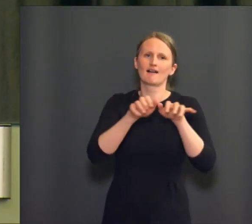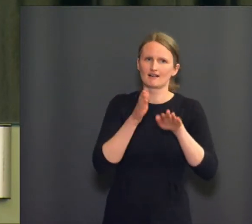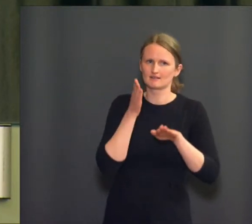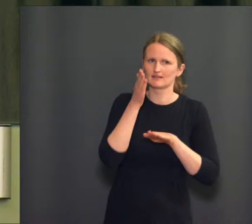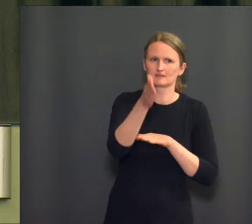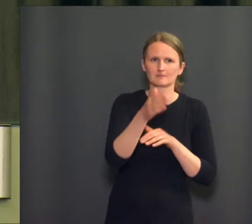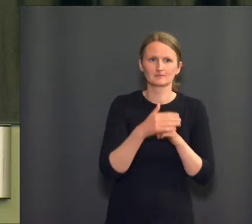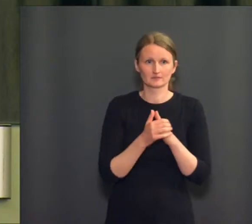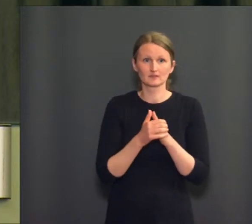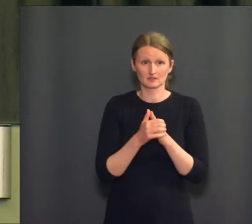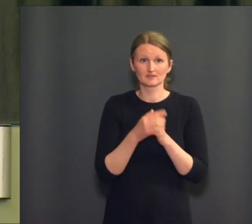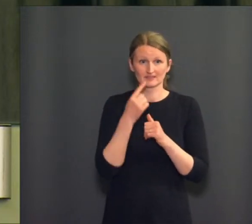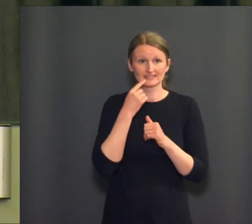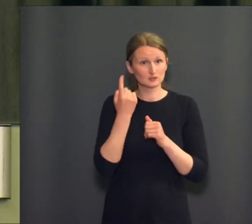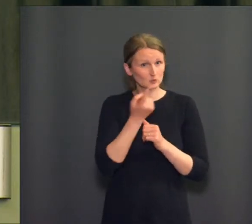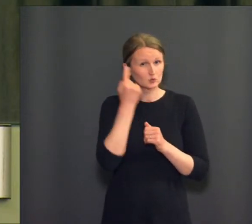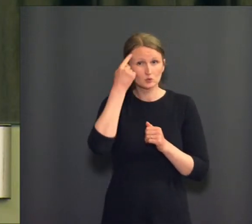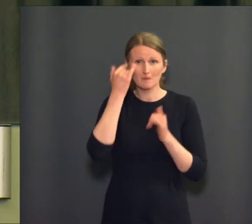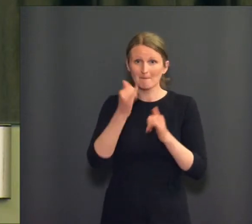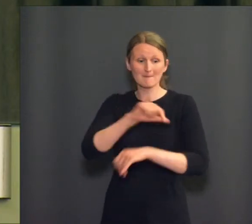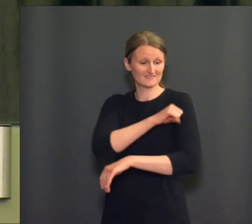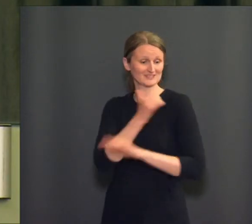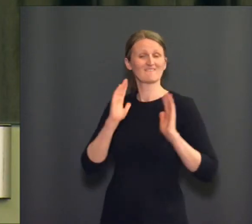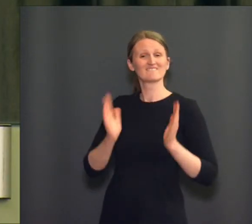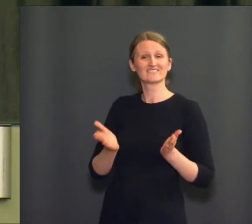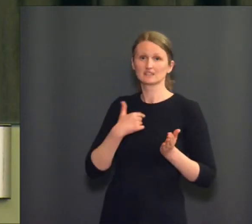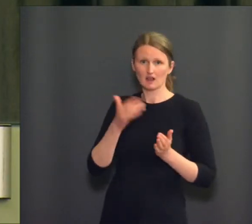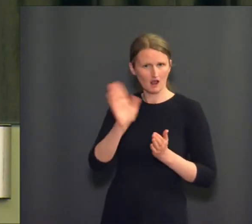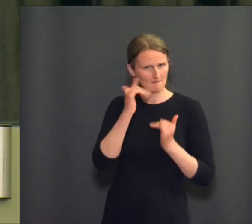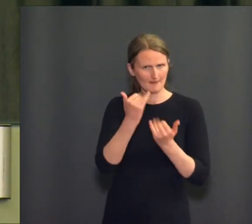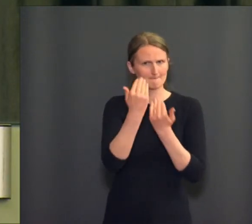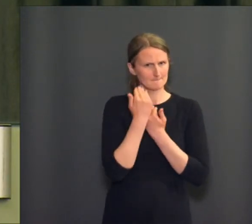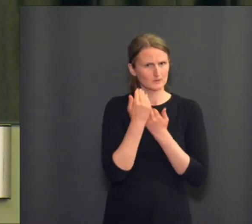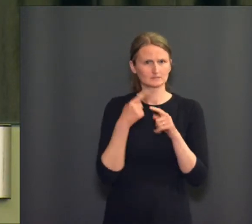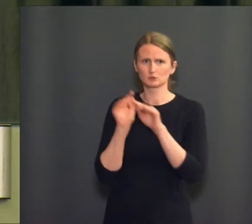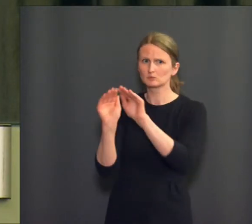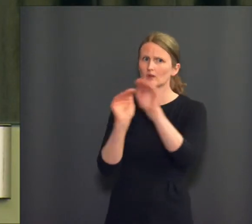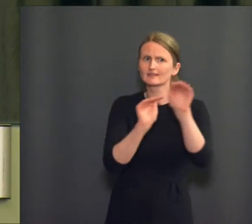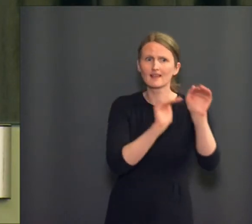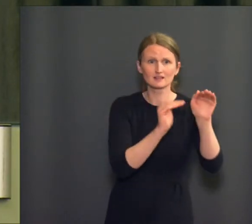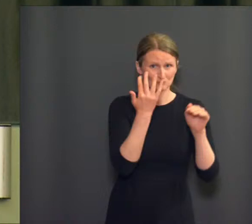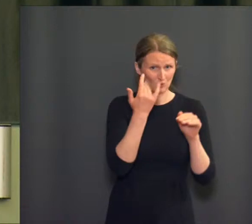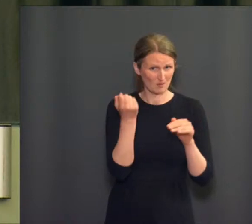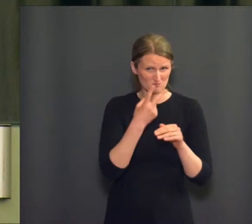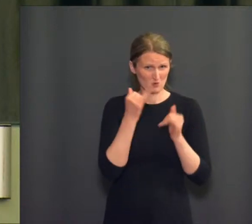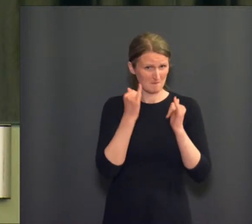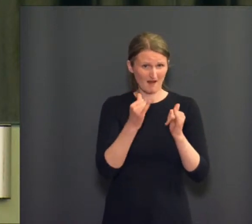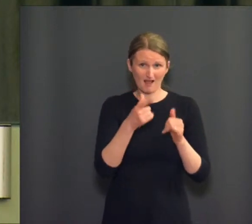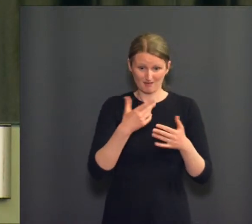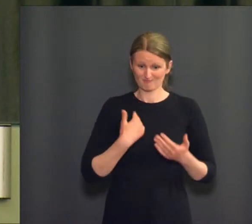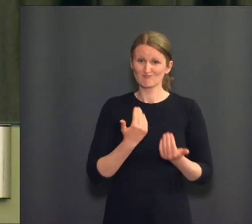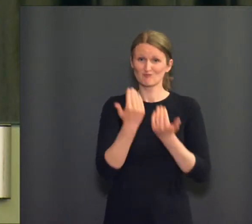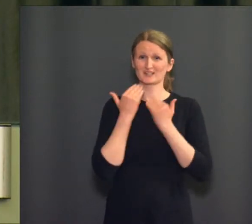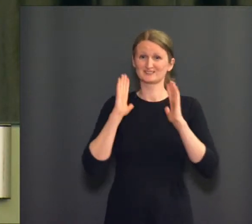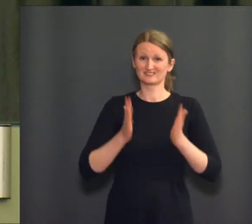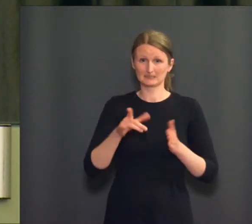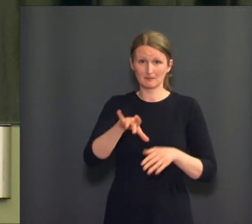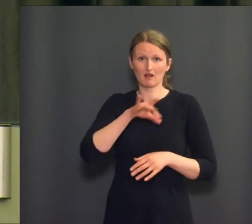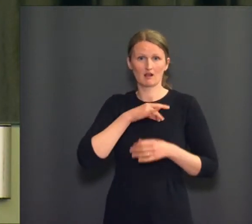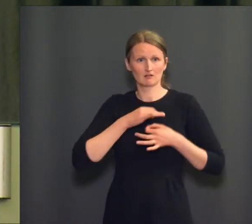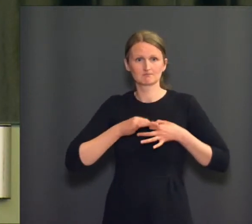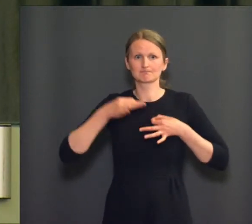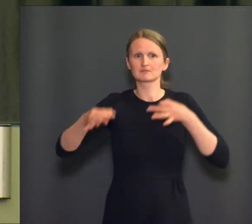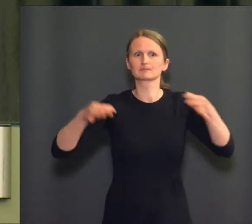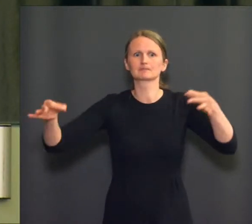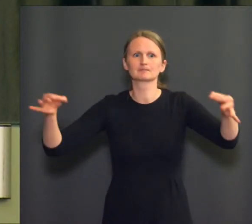formes graves, mais il subsiste encore un risque trop grand de contaminer les autres. Alors, tenons bon encore un peu, des temps meilleurs